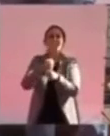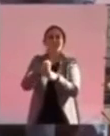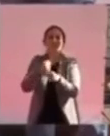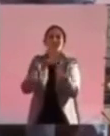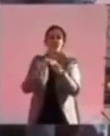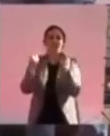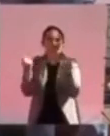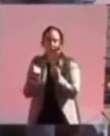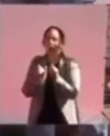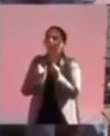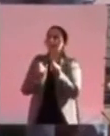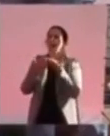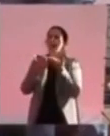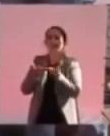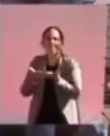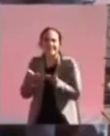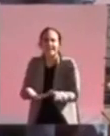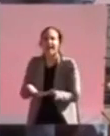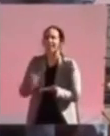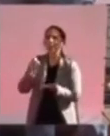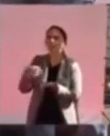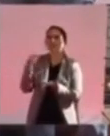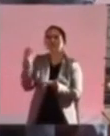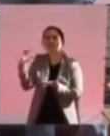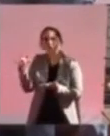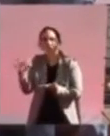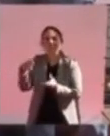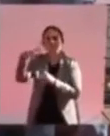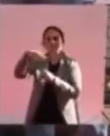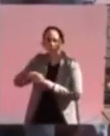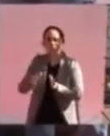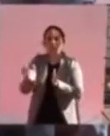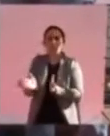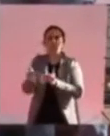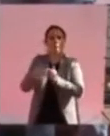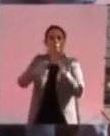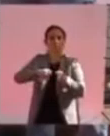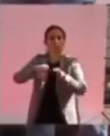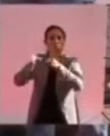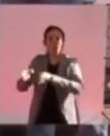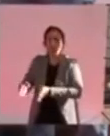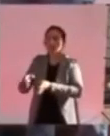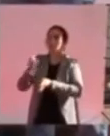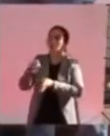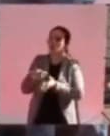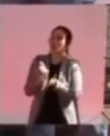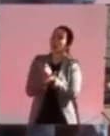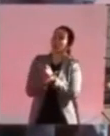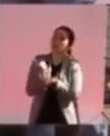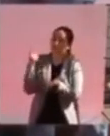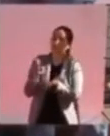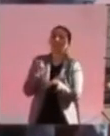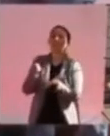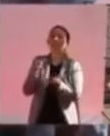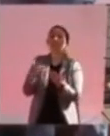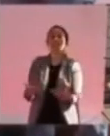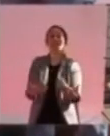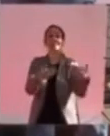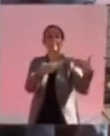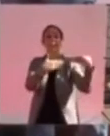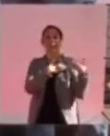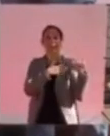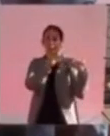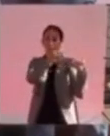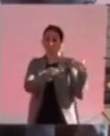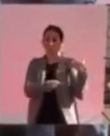specialistica ambulatoriale così come è importante che il nuovo paradigma della presa in carico trovi un suo